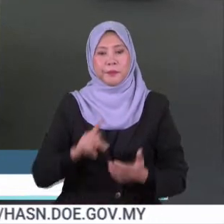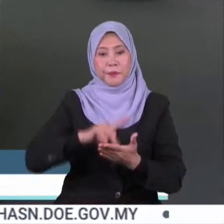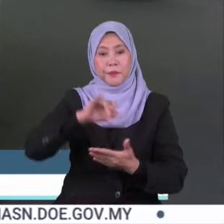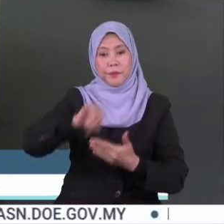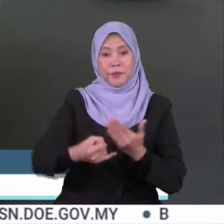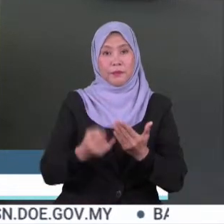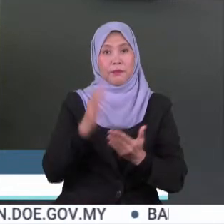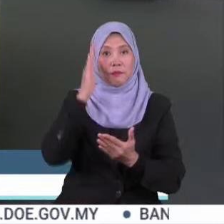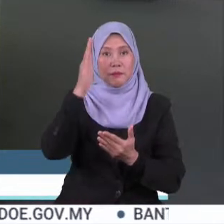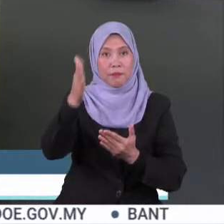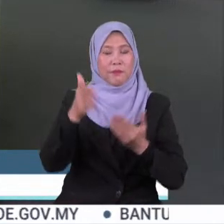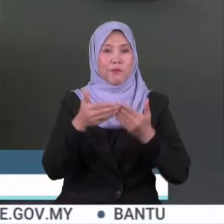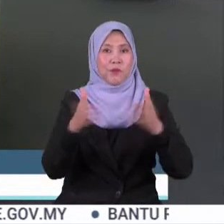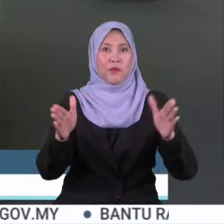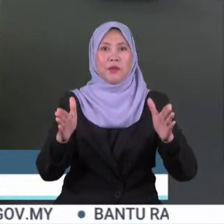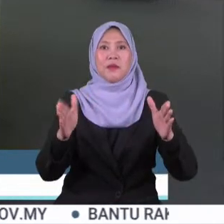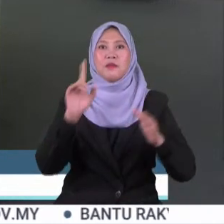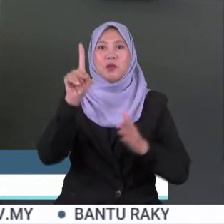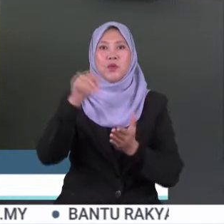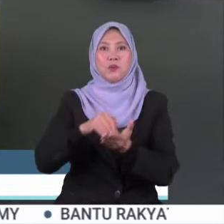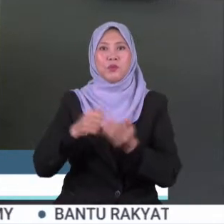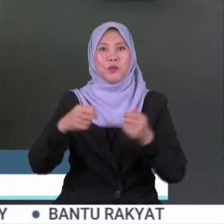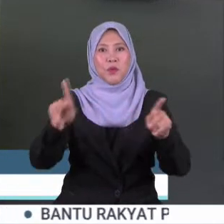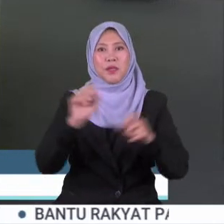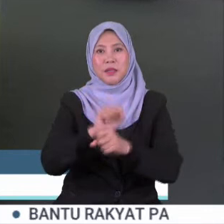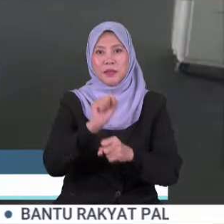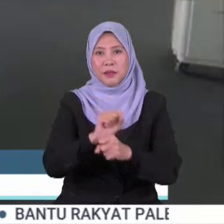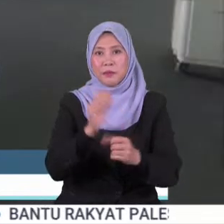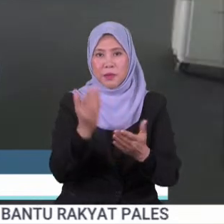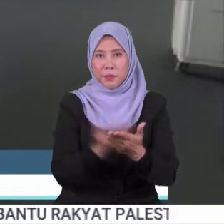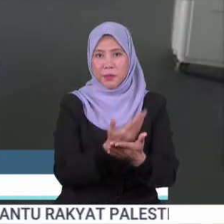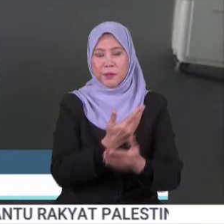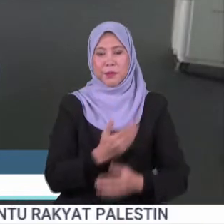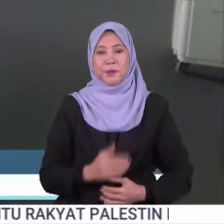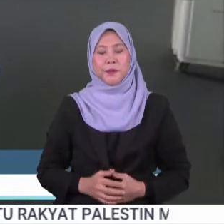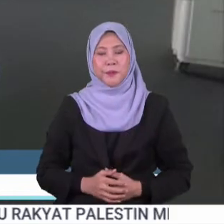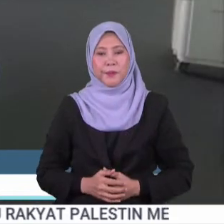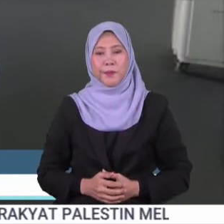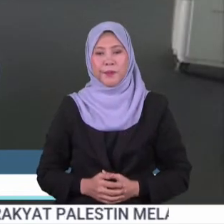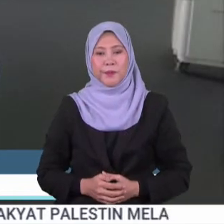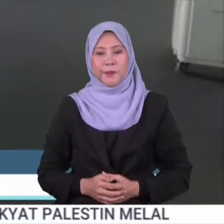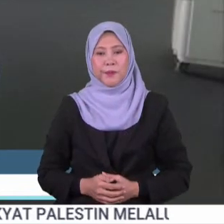Projek dijangka bakal membuka lebih 1,000 peluang pekerjaan baharu.